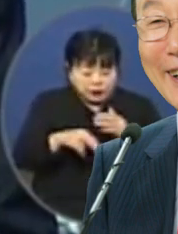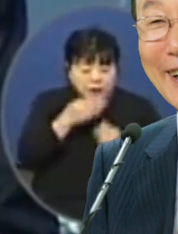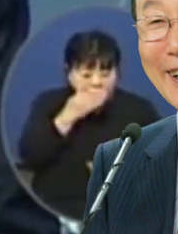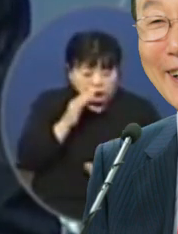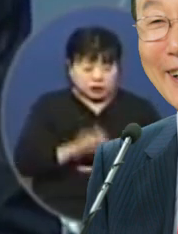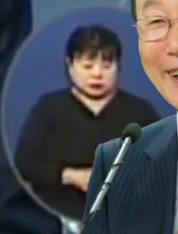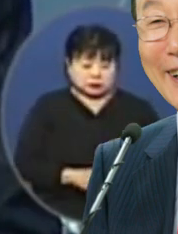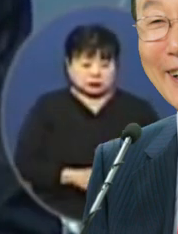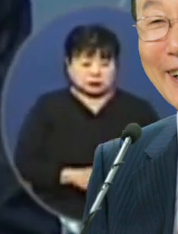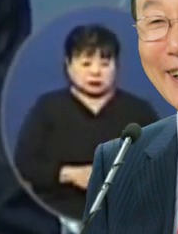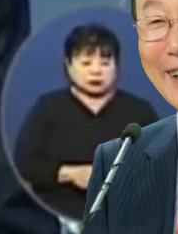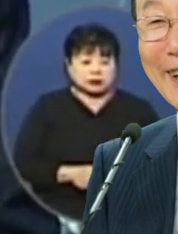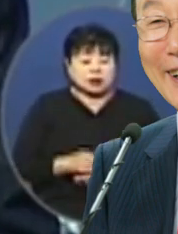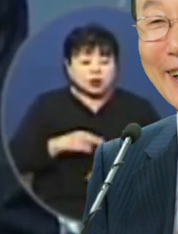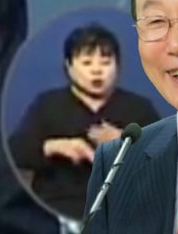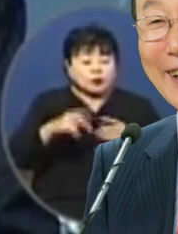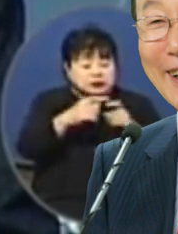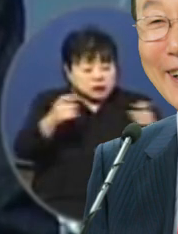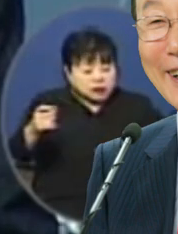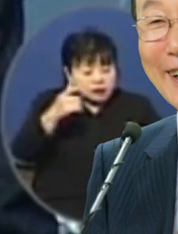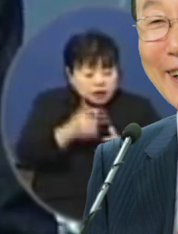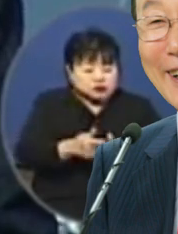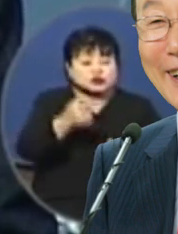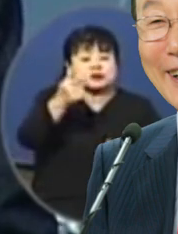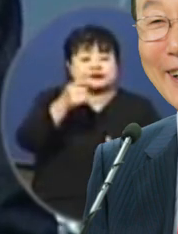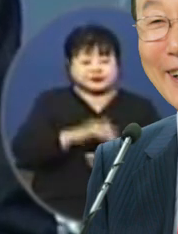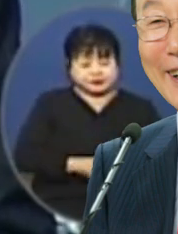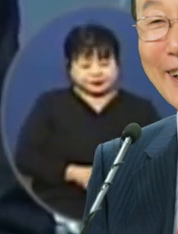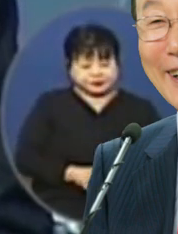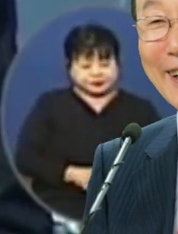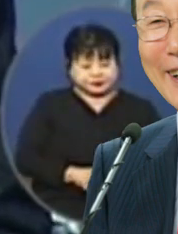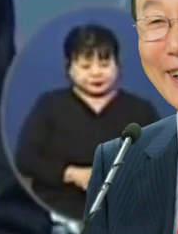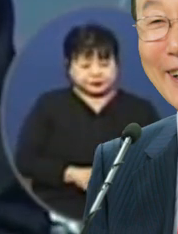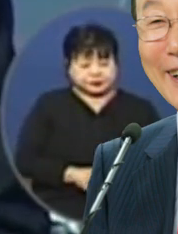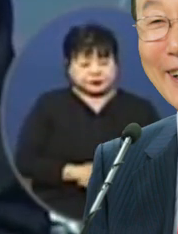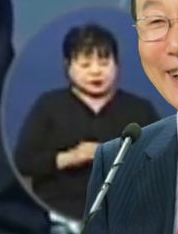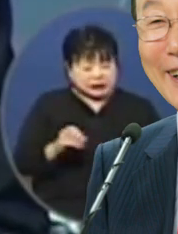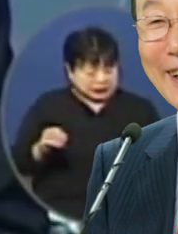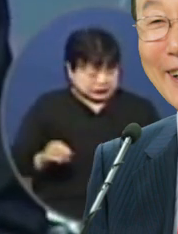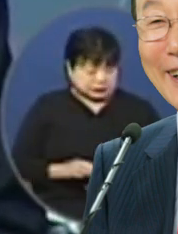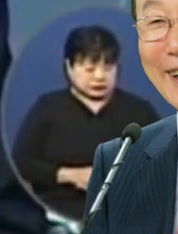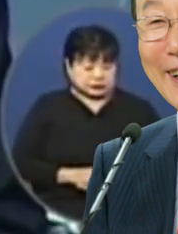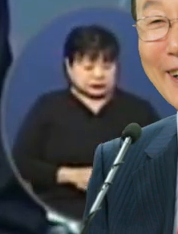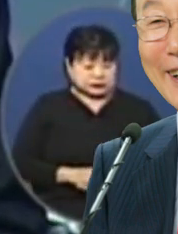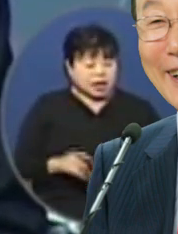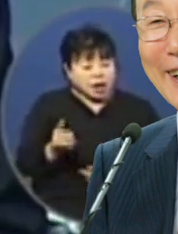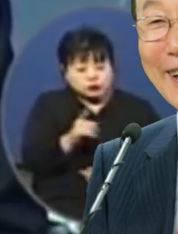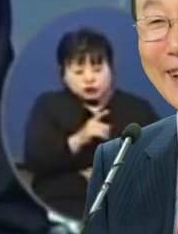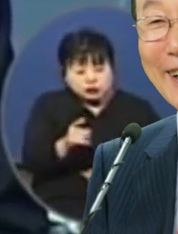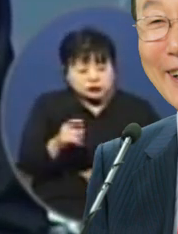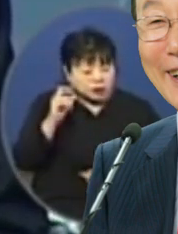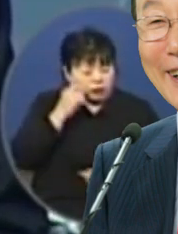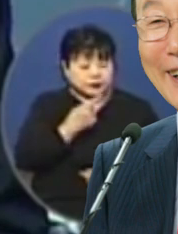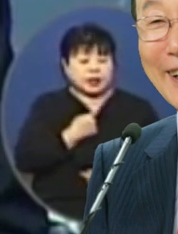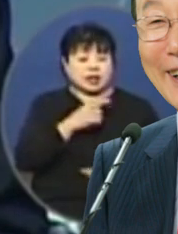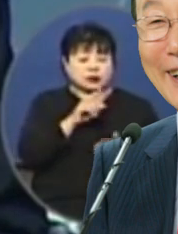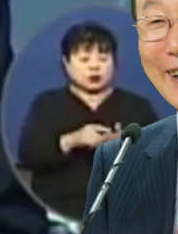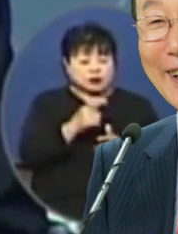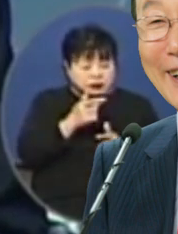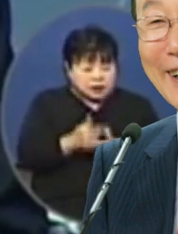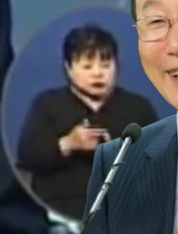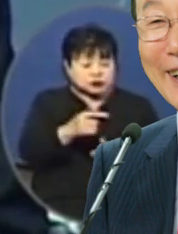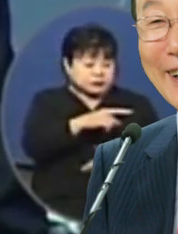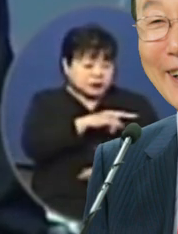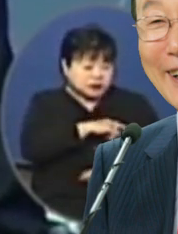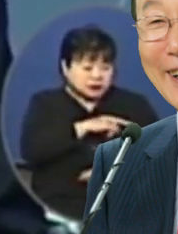것입니다. 그 도피성이 뭐냐? 예수님이신 것입니다. 우리가 이 땅에서 아무리 어려운 일을 당해도 예수님